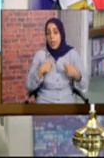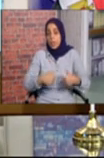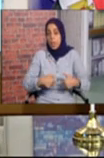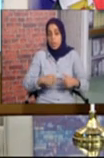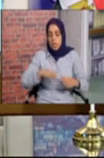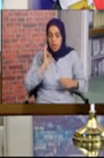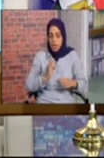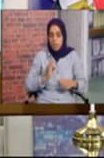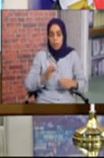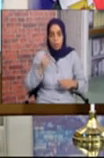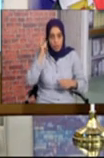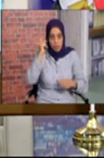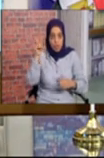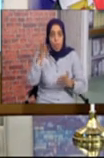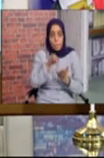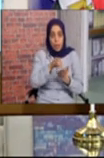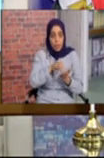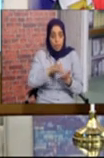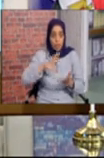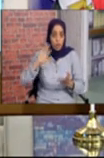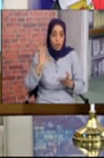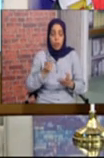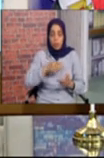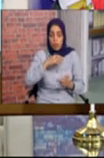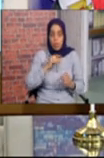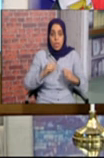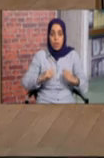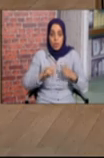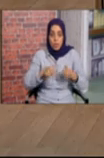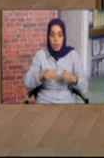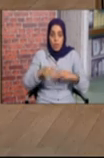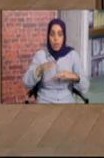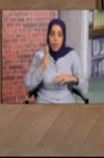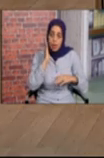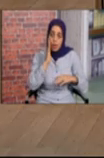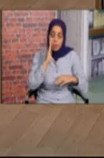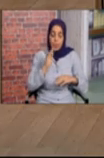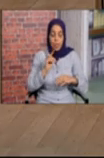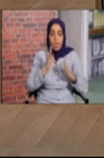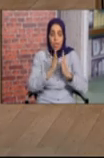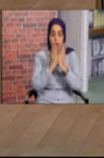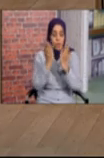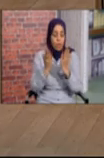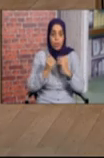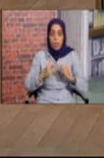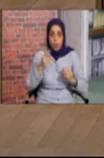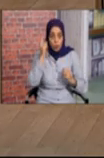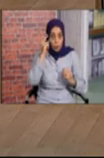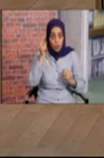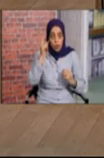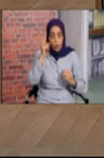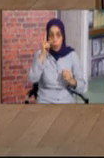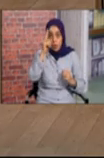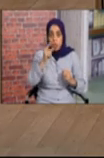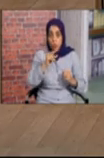هوية الإنسان لازم تبقى فيها مبادئ، خلقنا الإنسان وعلمناه البيان، فربنا سبحانه وتعالى لما